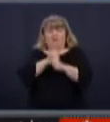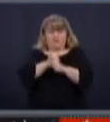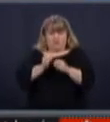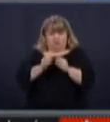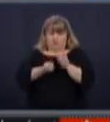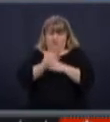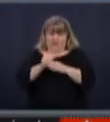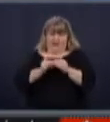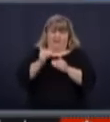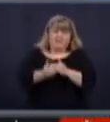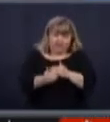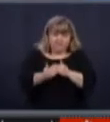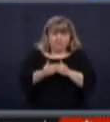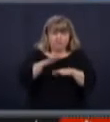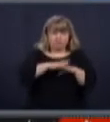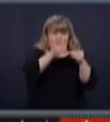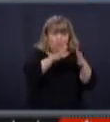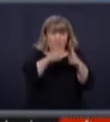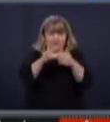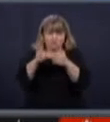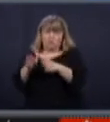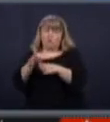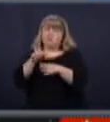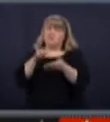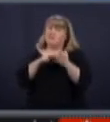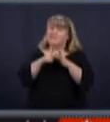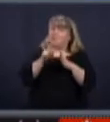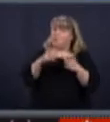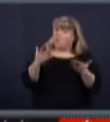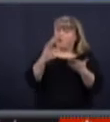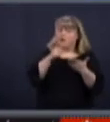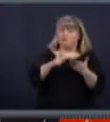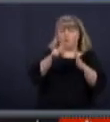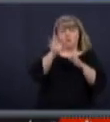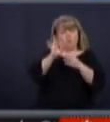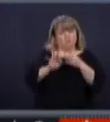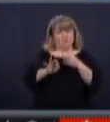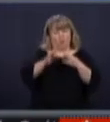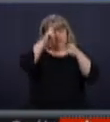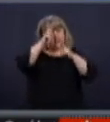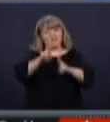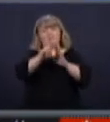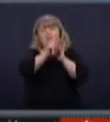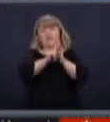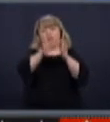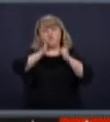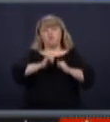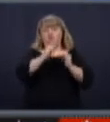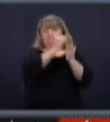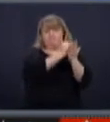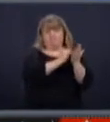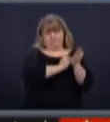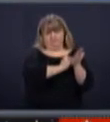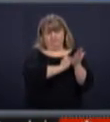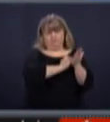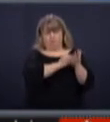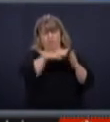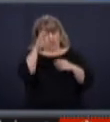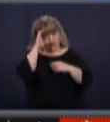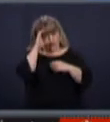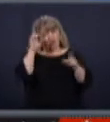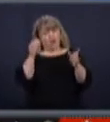étape importante du déconfinement, de continuer à respecter les règles. Donc, que les personnes restent à 2 mètres,